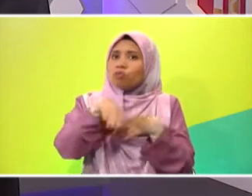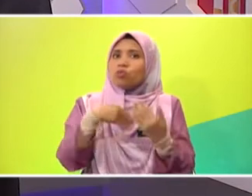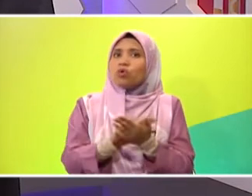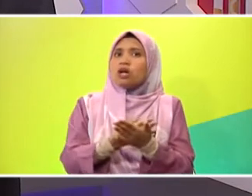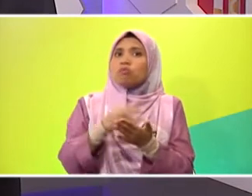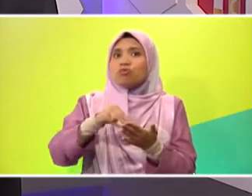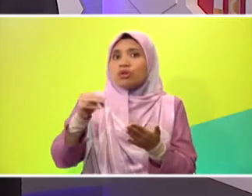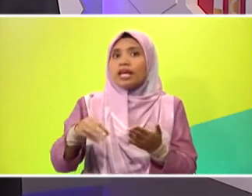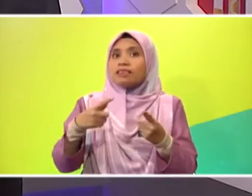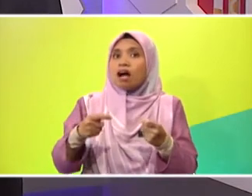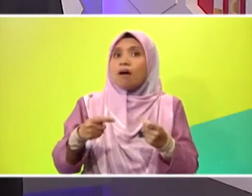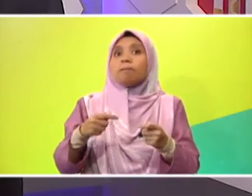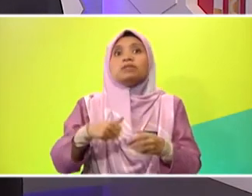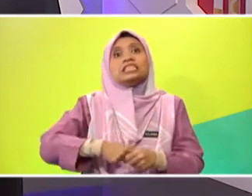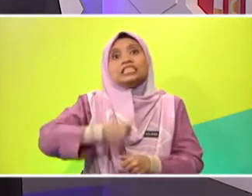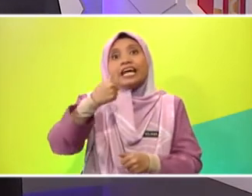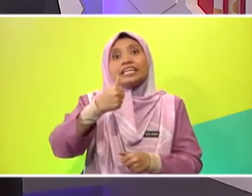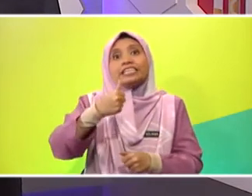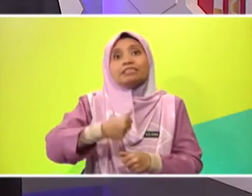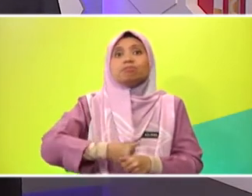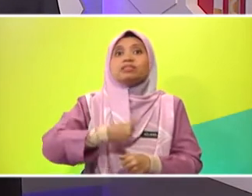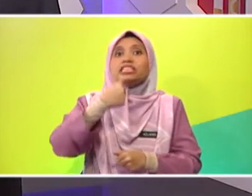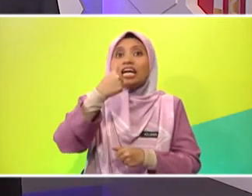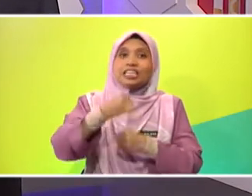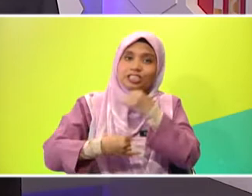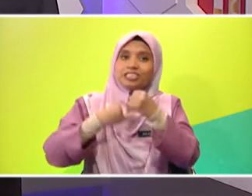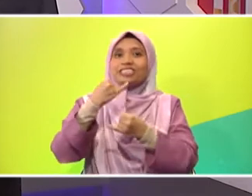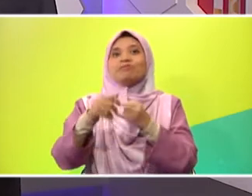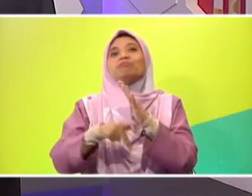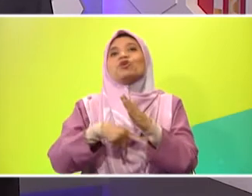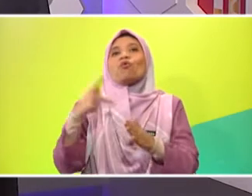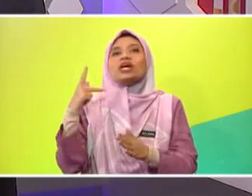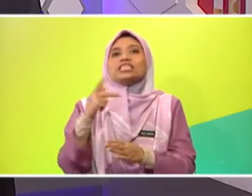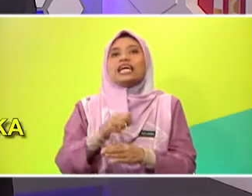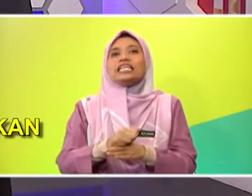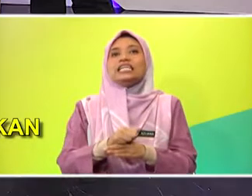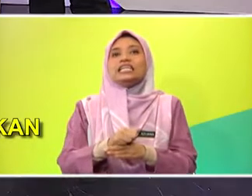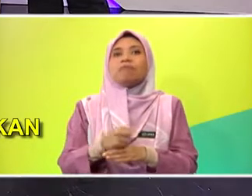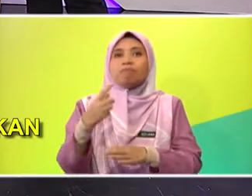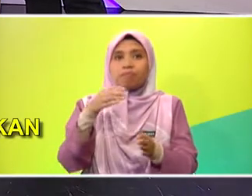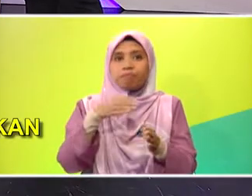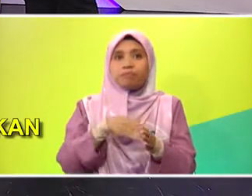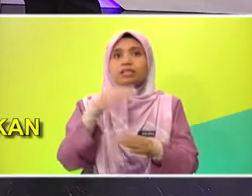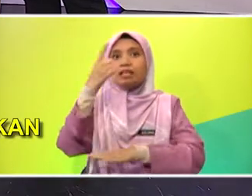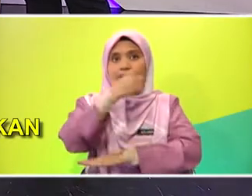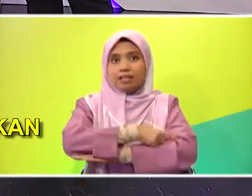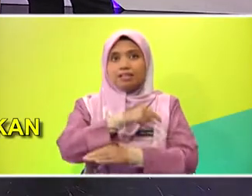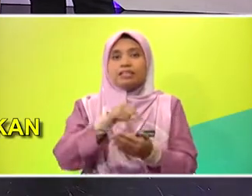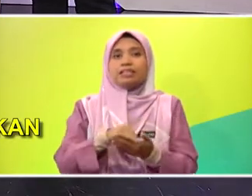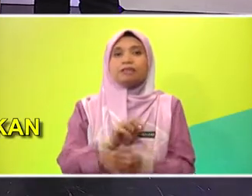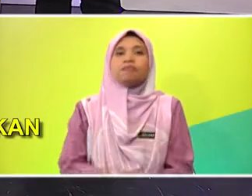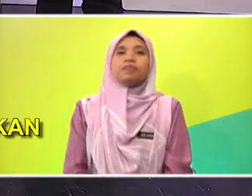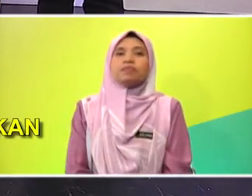telah mencair menguasai dengan baiknya pembelajaran kita pada hari ini semuanya ada tunjuk aja